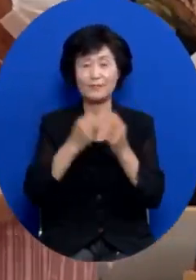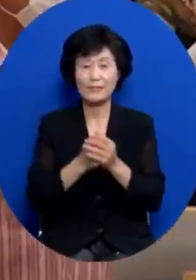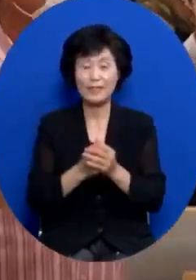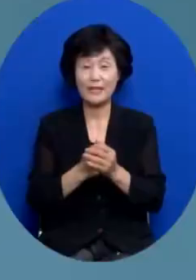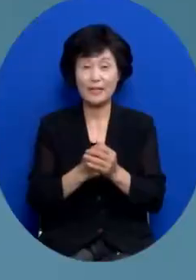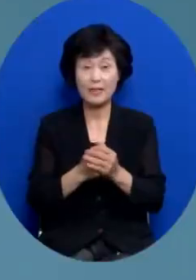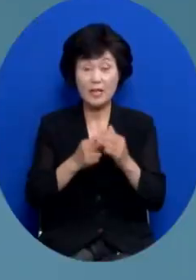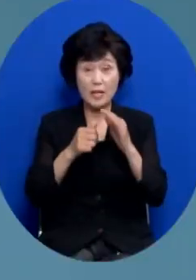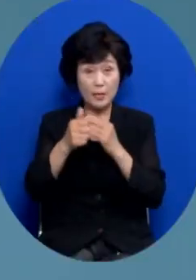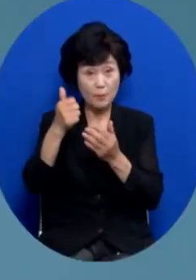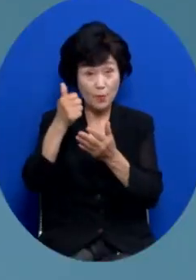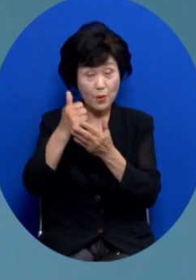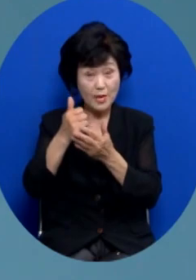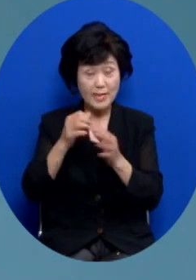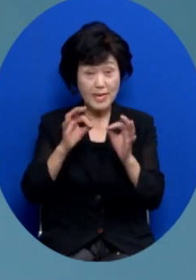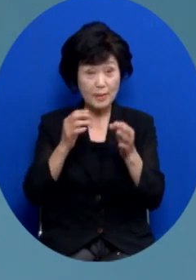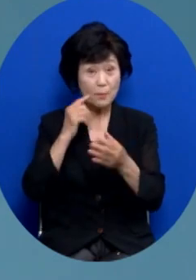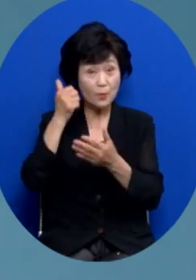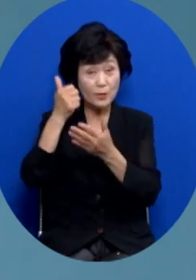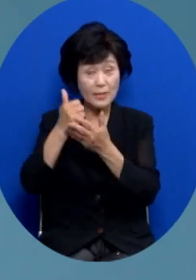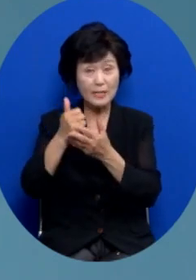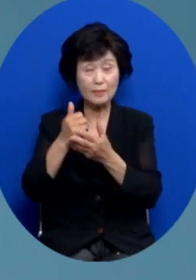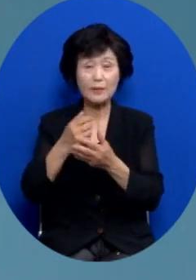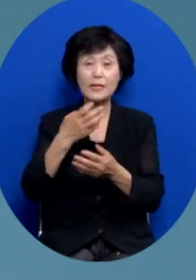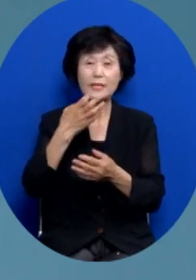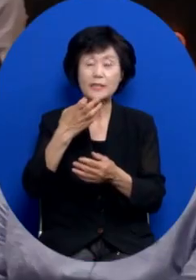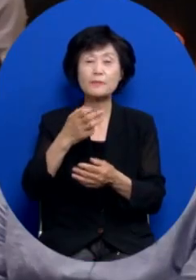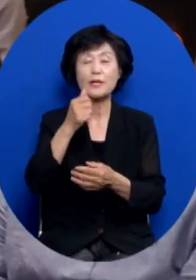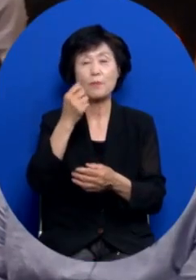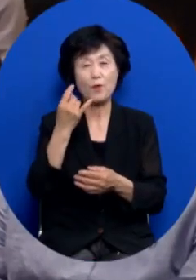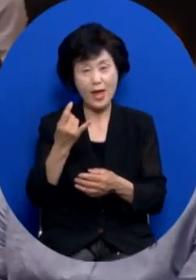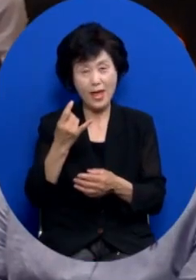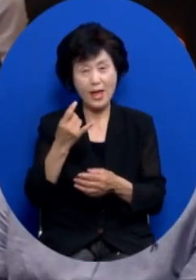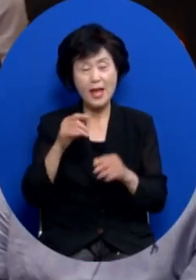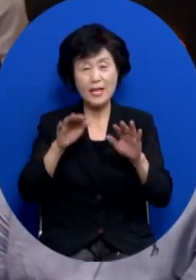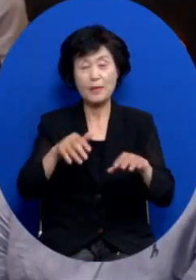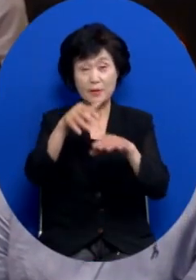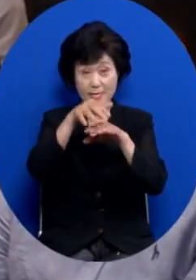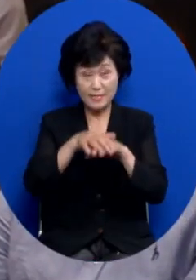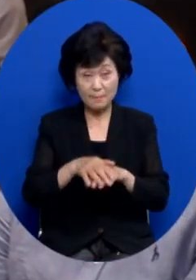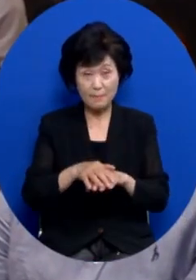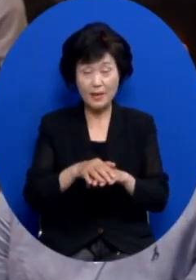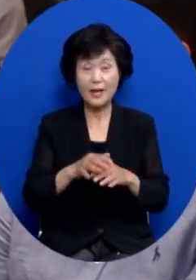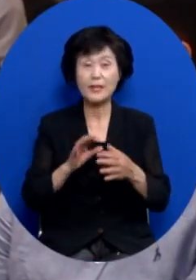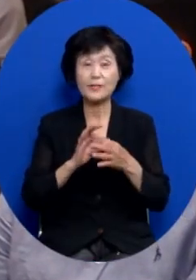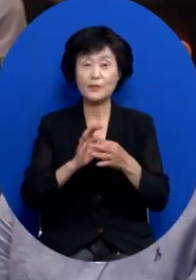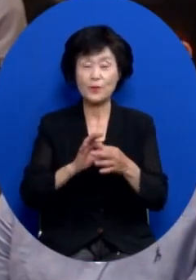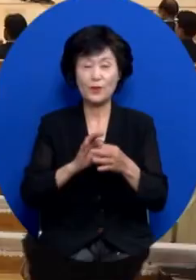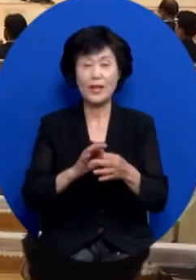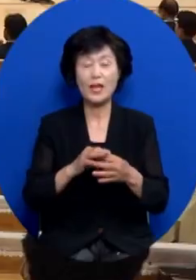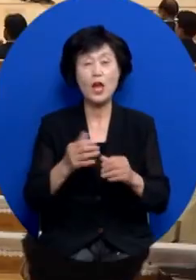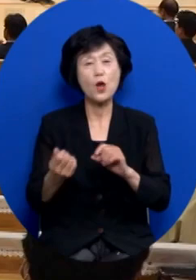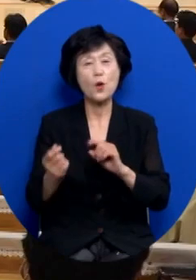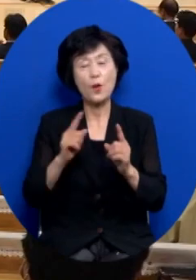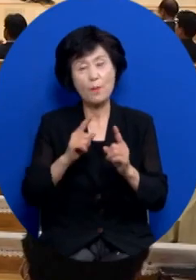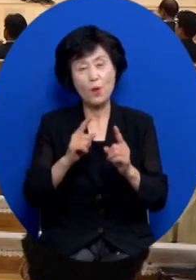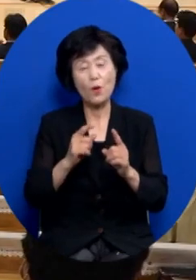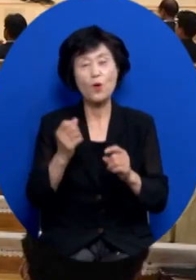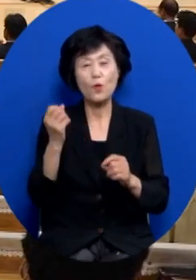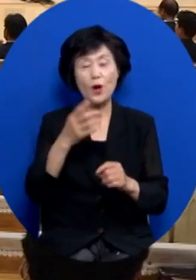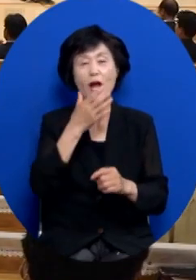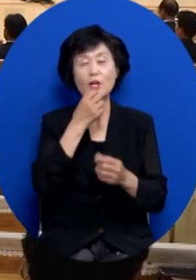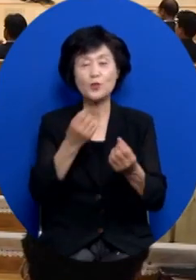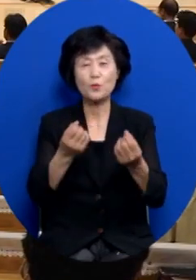광기현 대표회장 김효민 목사는 13회를 맞는 이번 집회를 통해 회복의 은혜를 누리고 광주를 새롭게